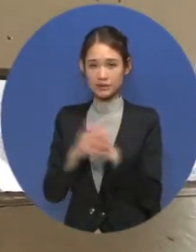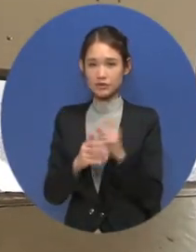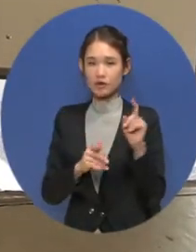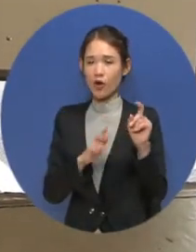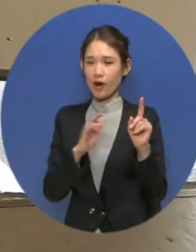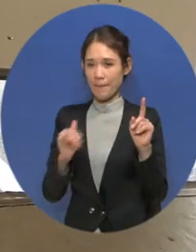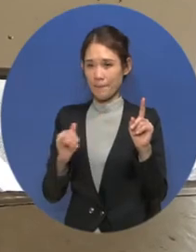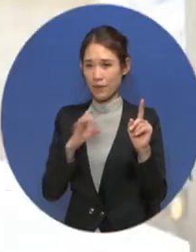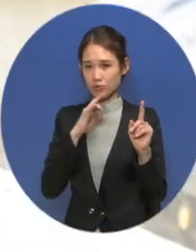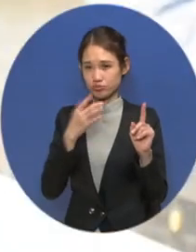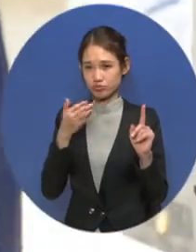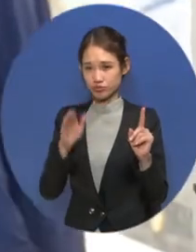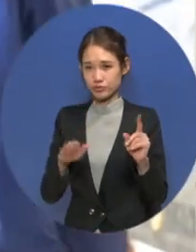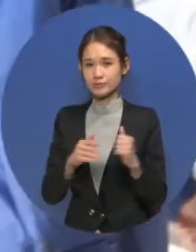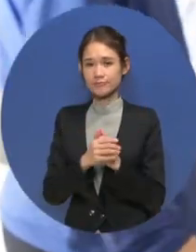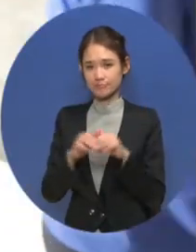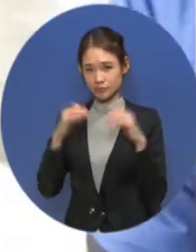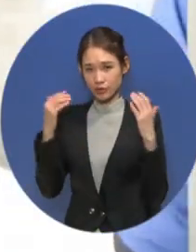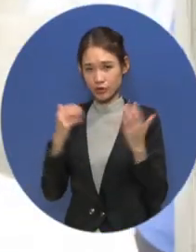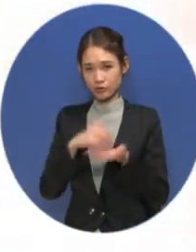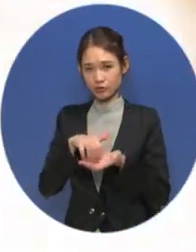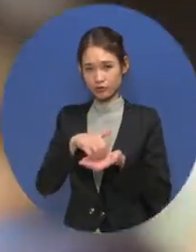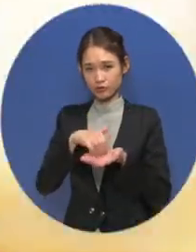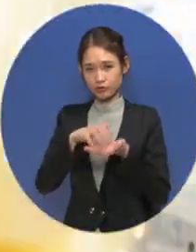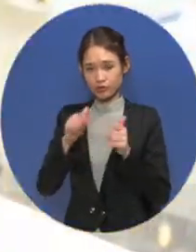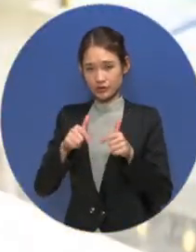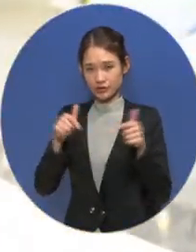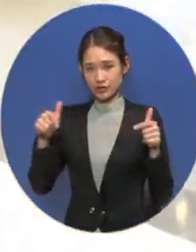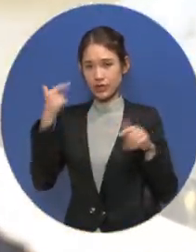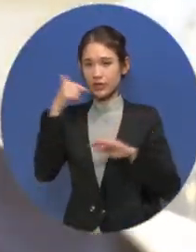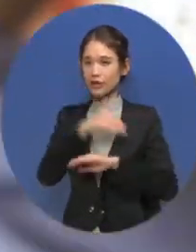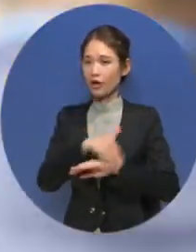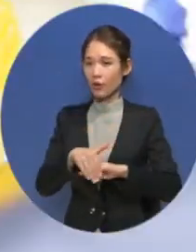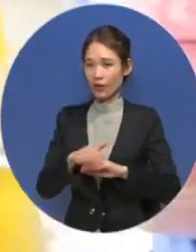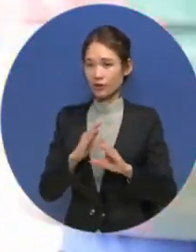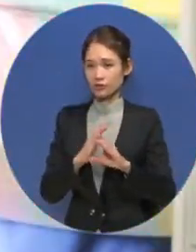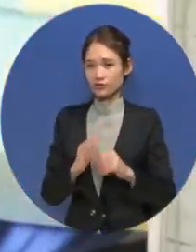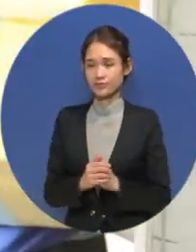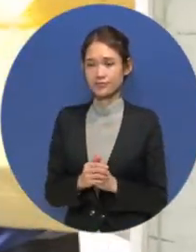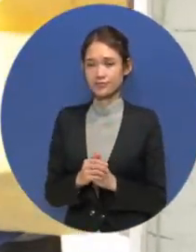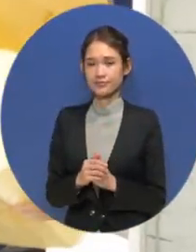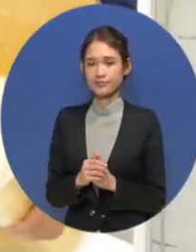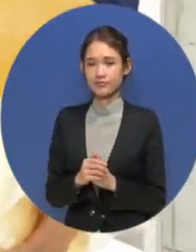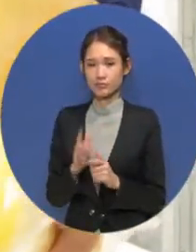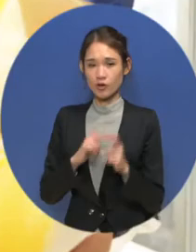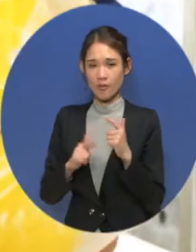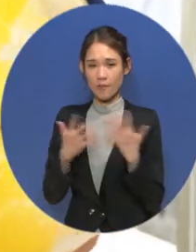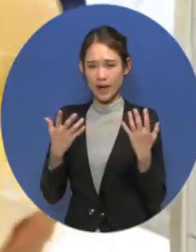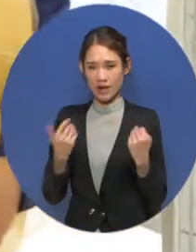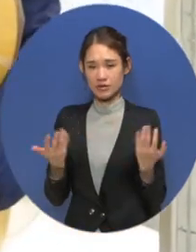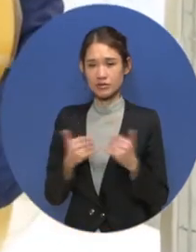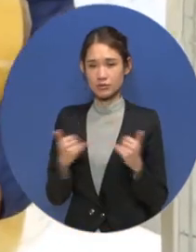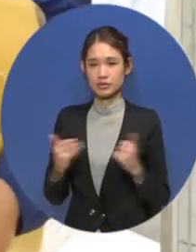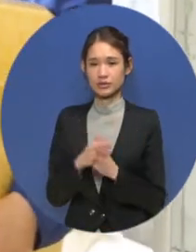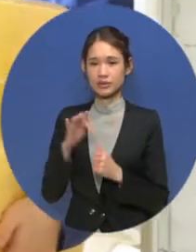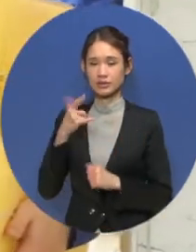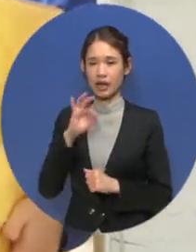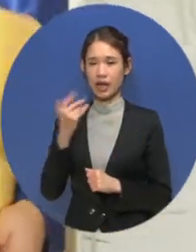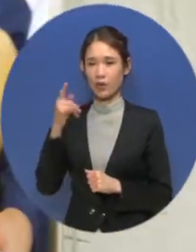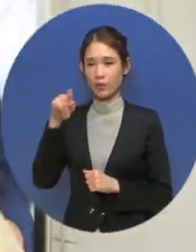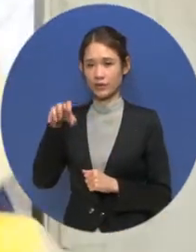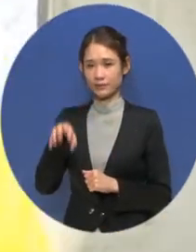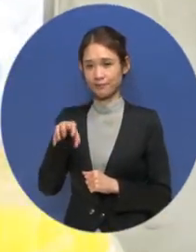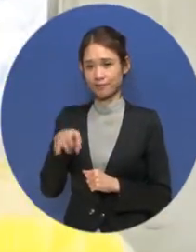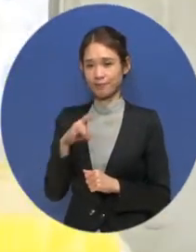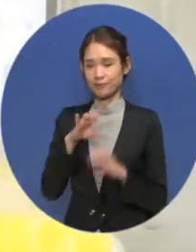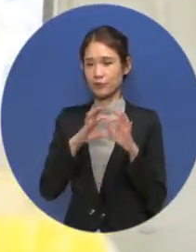11명에 불과하지만 점차 숫자를 늘려갈 예정이라고 하는데요. 더 많은 근로자들이 차오름을 통해